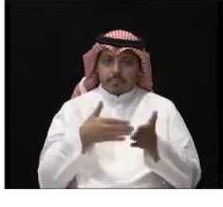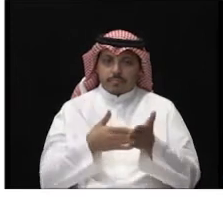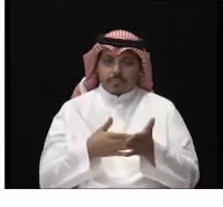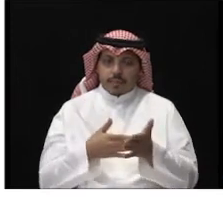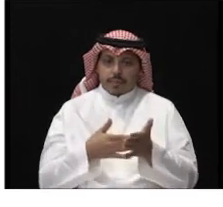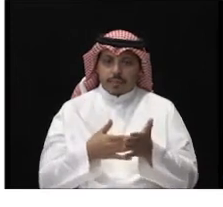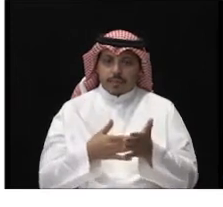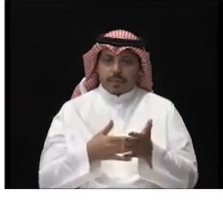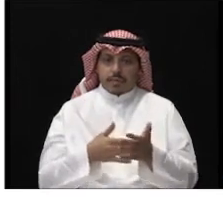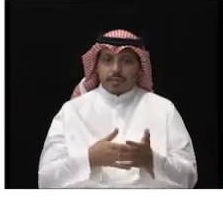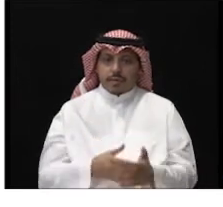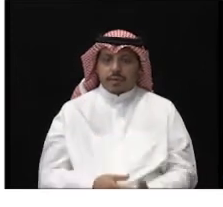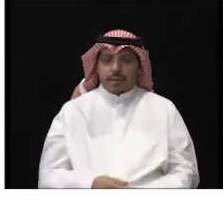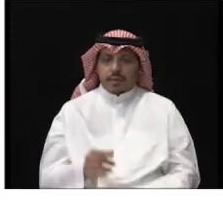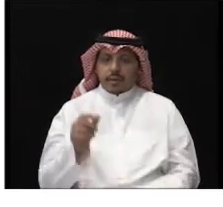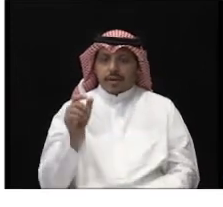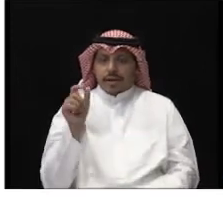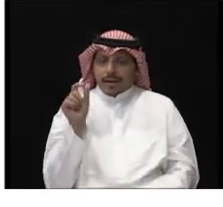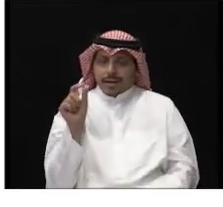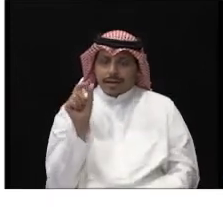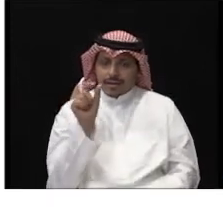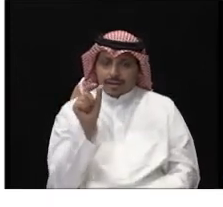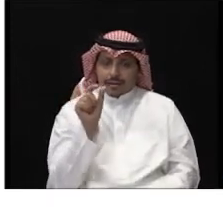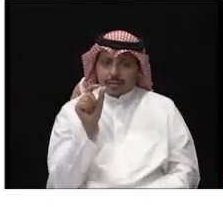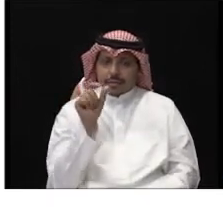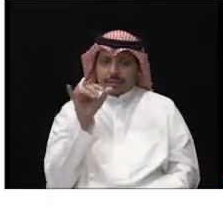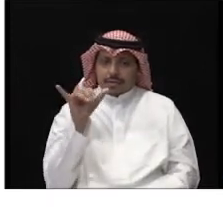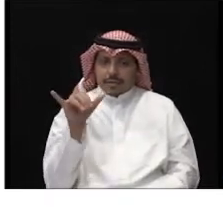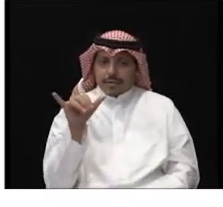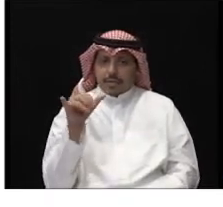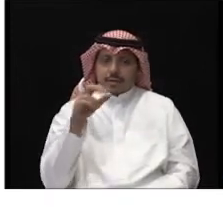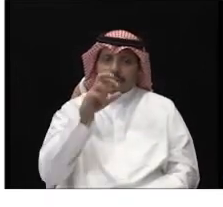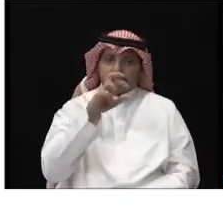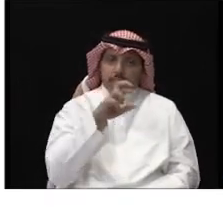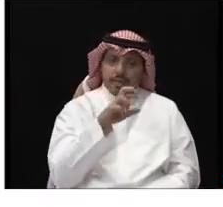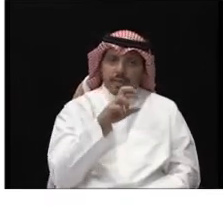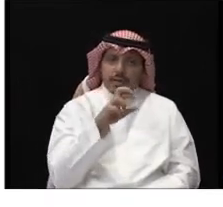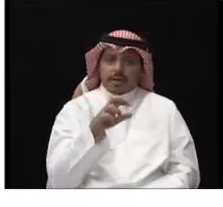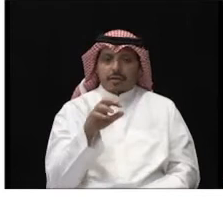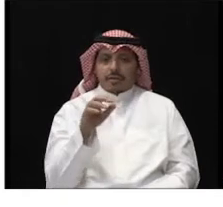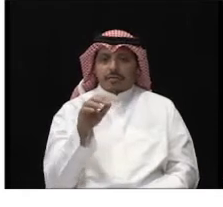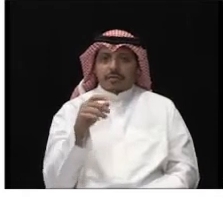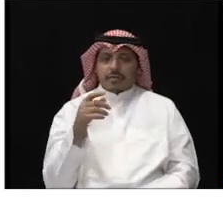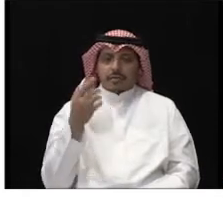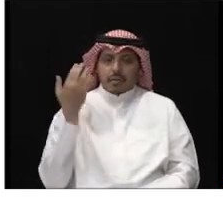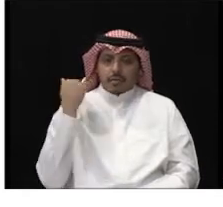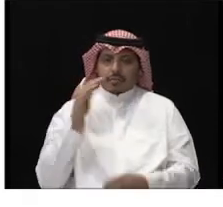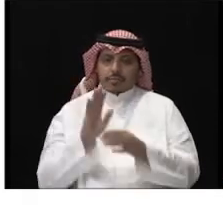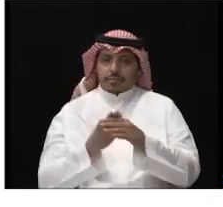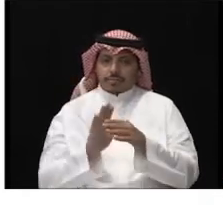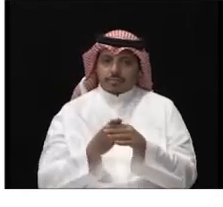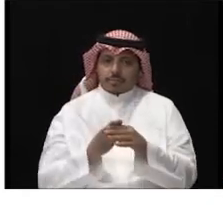نجرد كما هي العادة حرفي الياء والذال، وذكرنا بأن التجريد هو